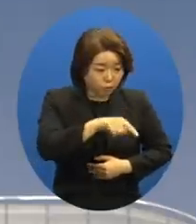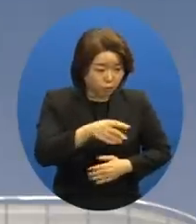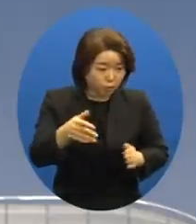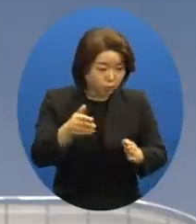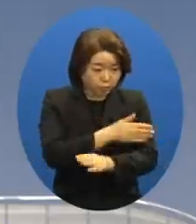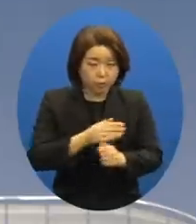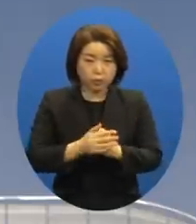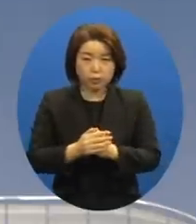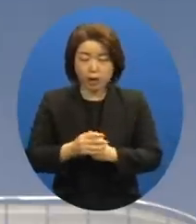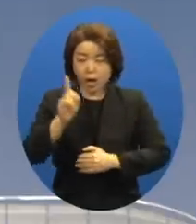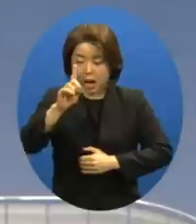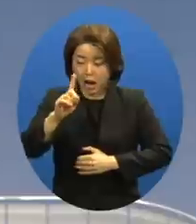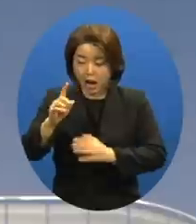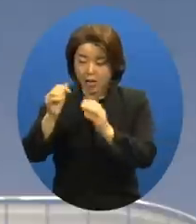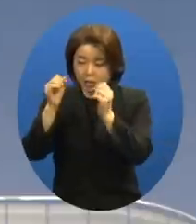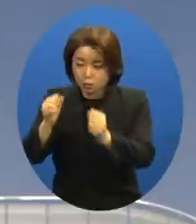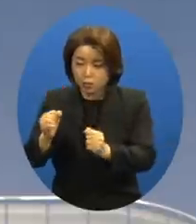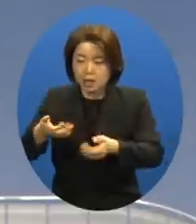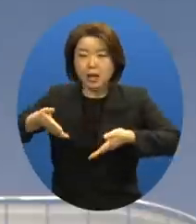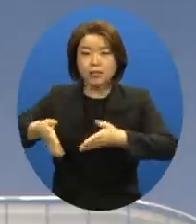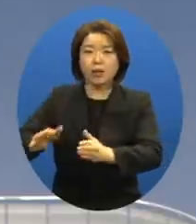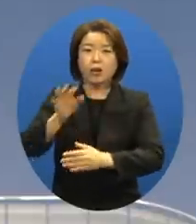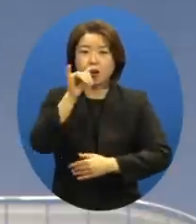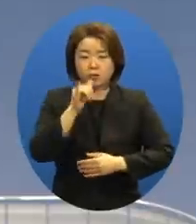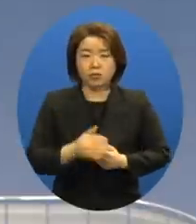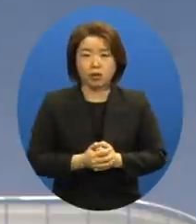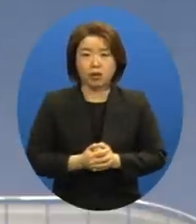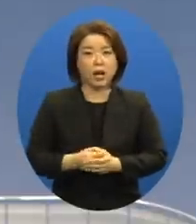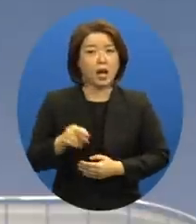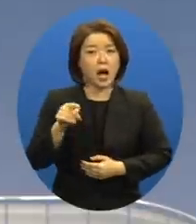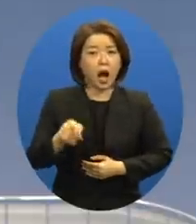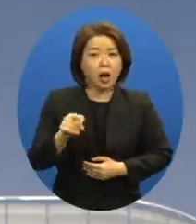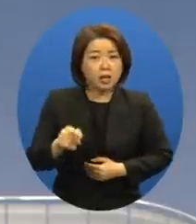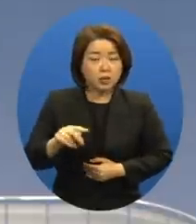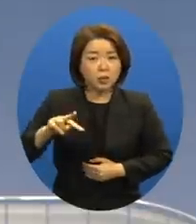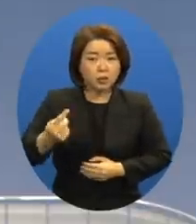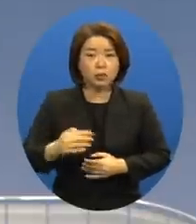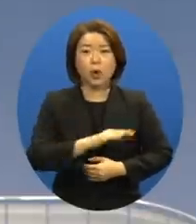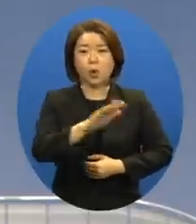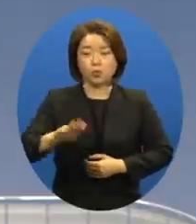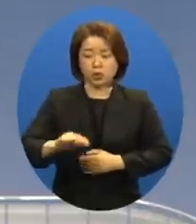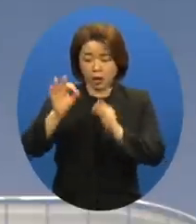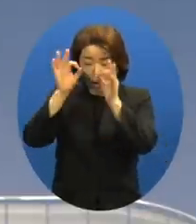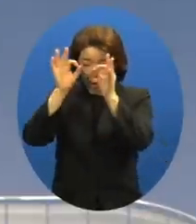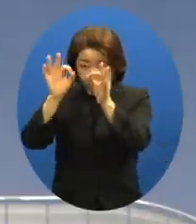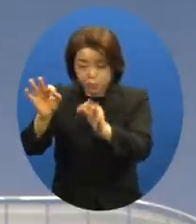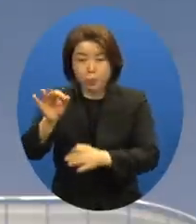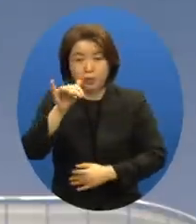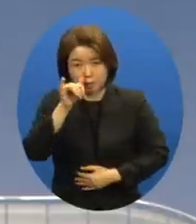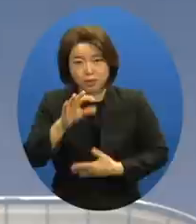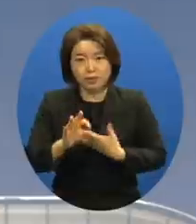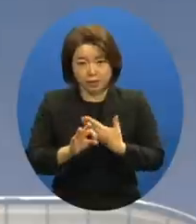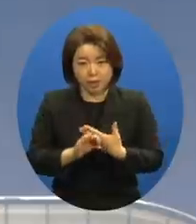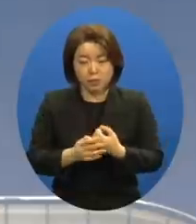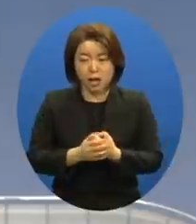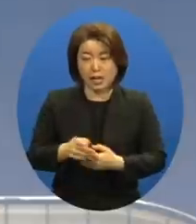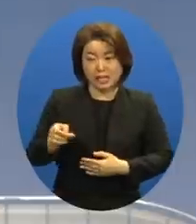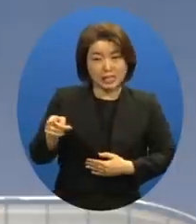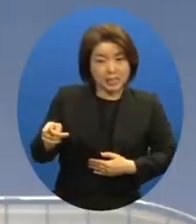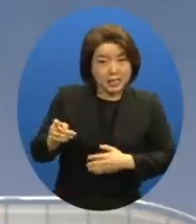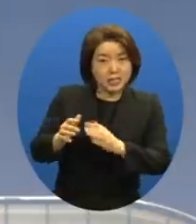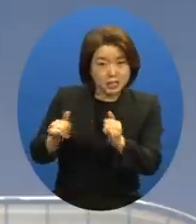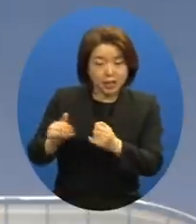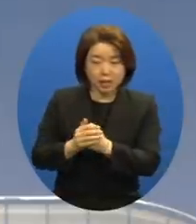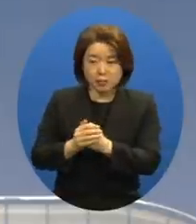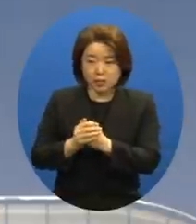한 존재가 되어 나는 거예요 이거 또 우리가 보고 있다면 그 사람이